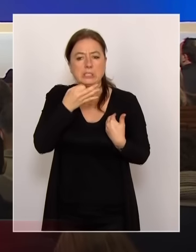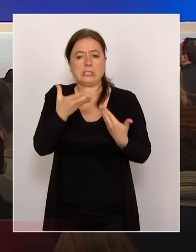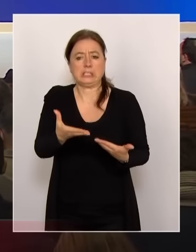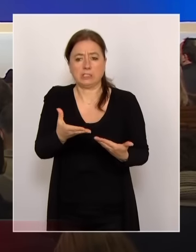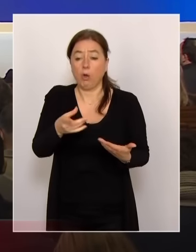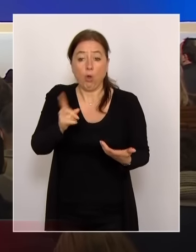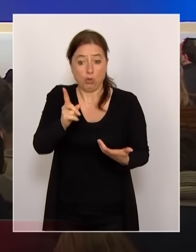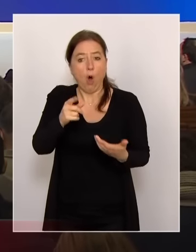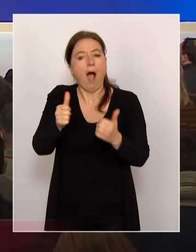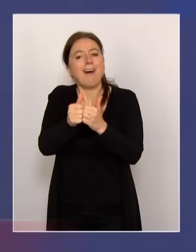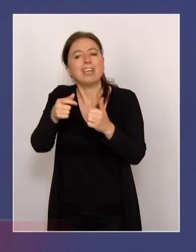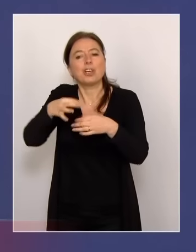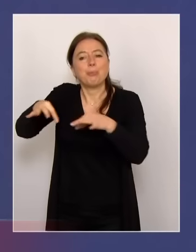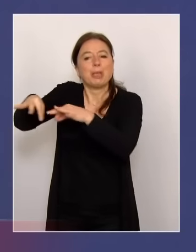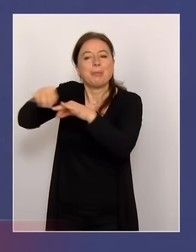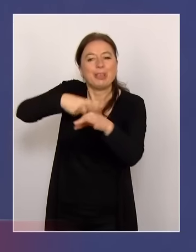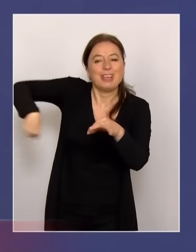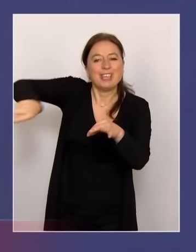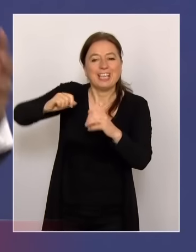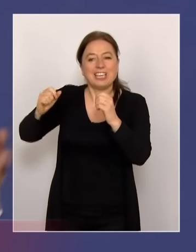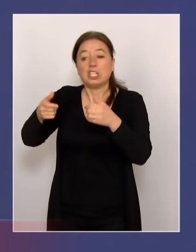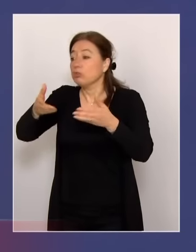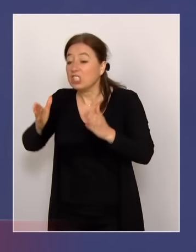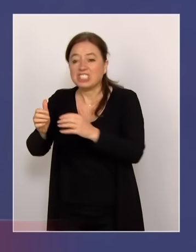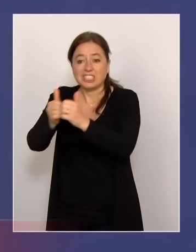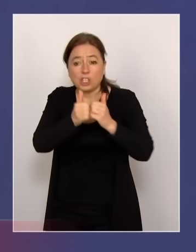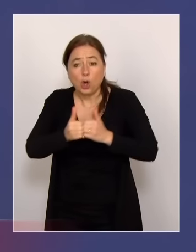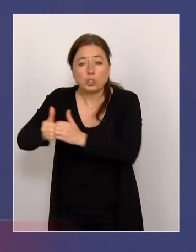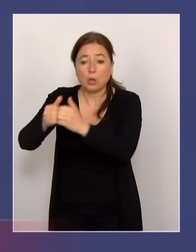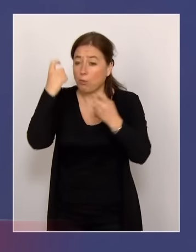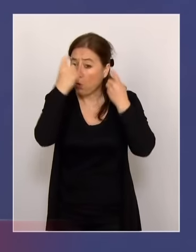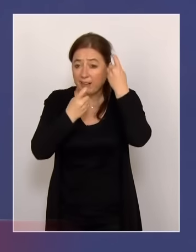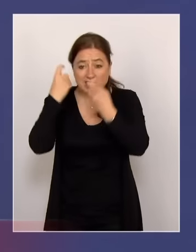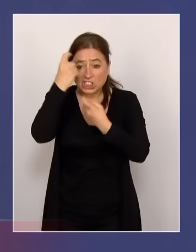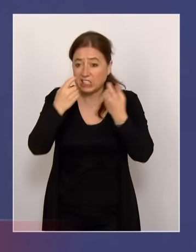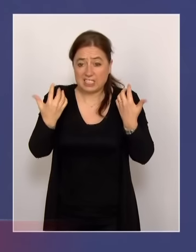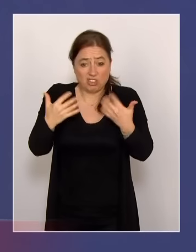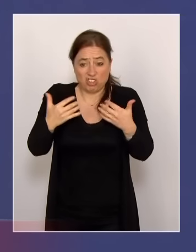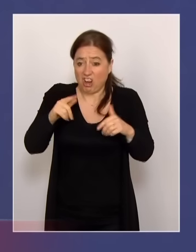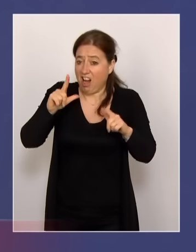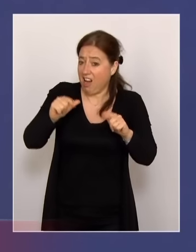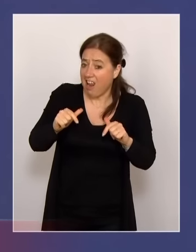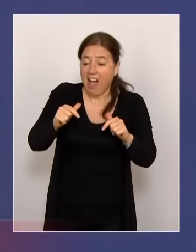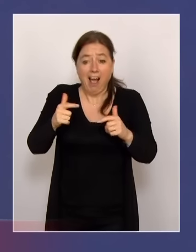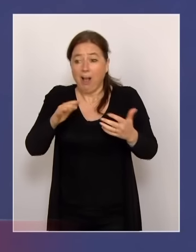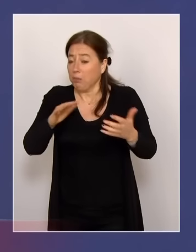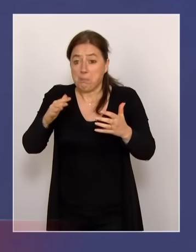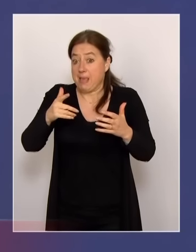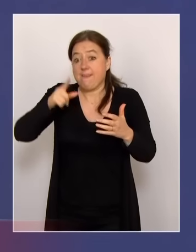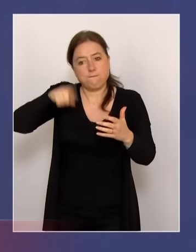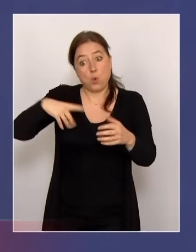commun ?-ce que c'est utiliser des mécanismes qui existent aujourd'hui, mécanismes européens de stabilité ou autres ? Mais au fond, il nous faut